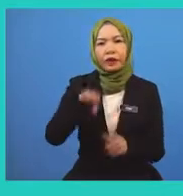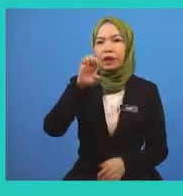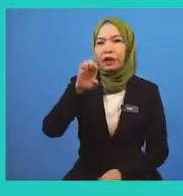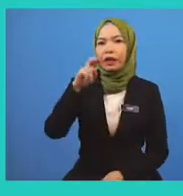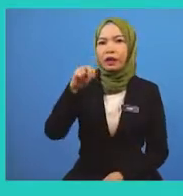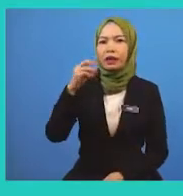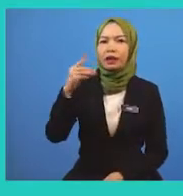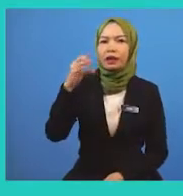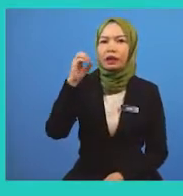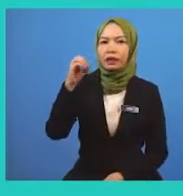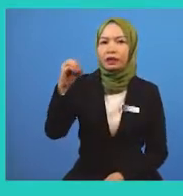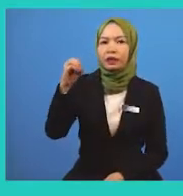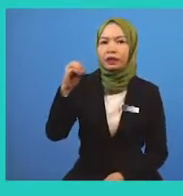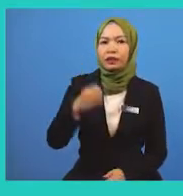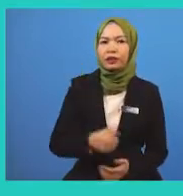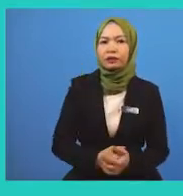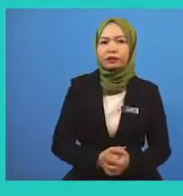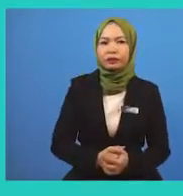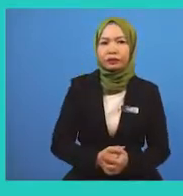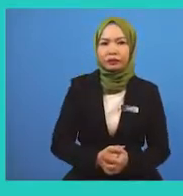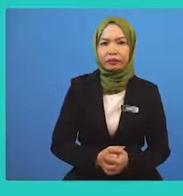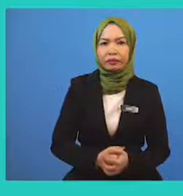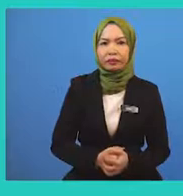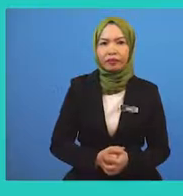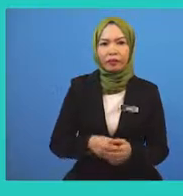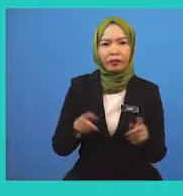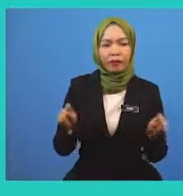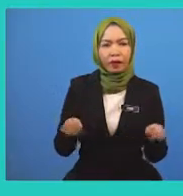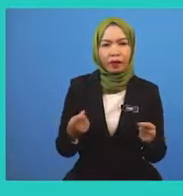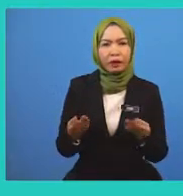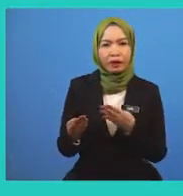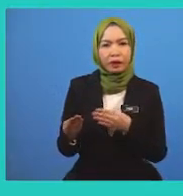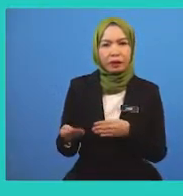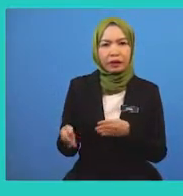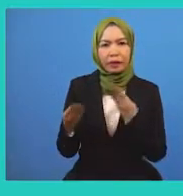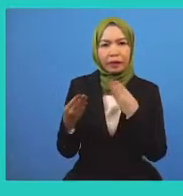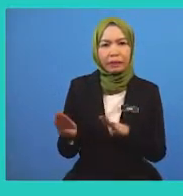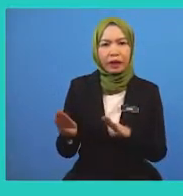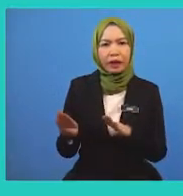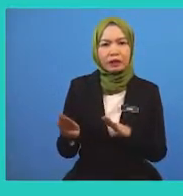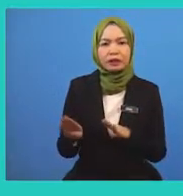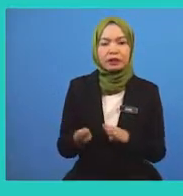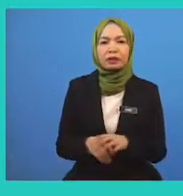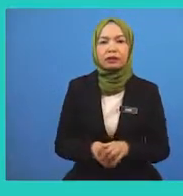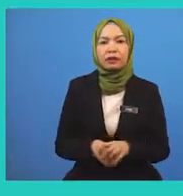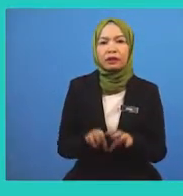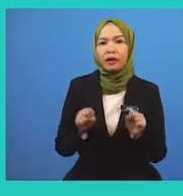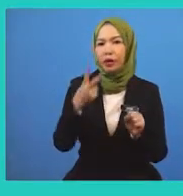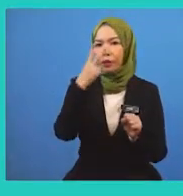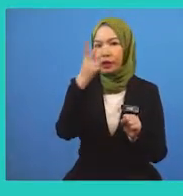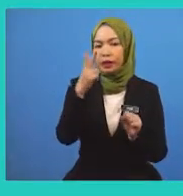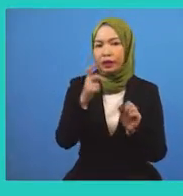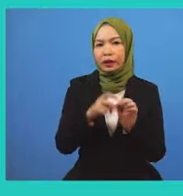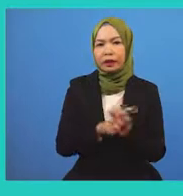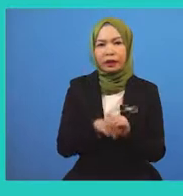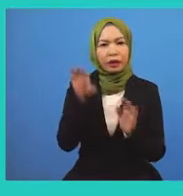bagi penguraian kalsium karbonat. Paparan di skrin menunjukkan salah satu contoh